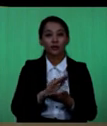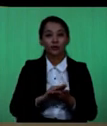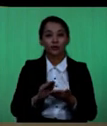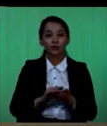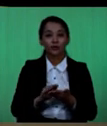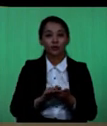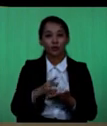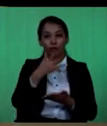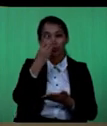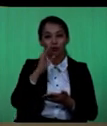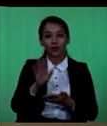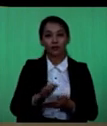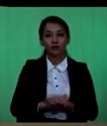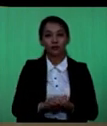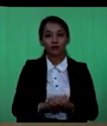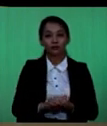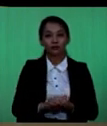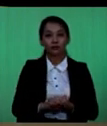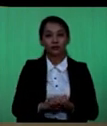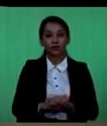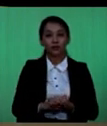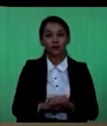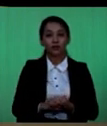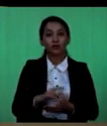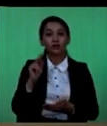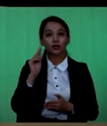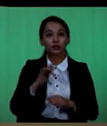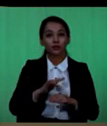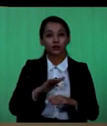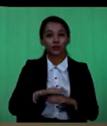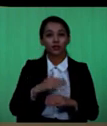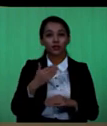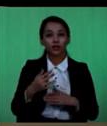yozib olishni unutmang. Keling, endi darsimizga yakun yasab,